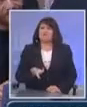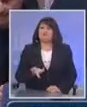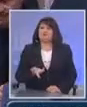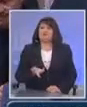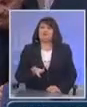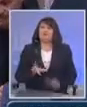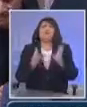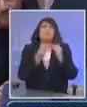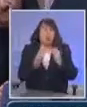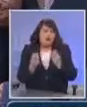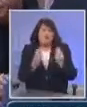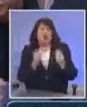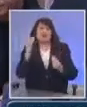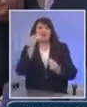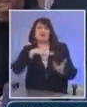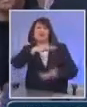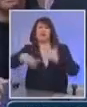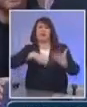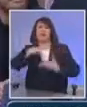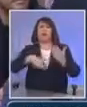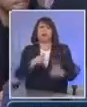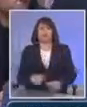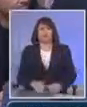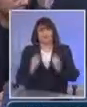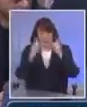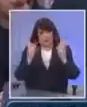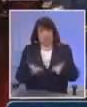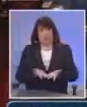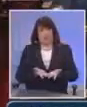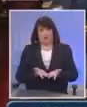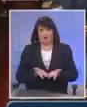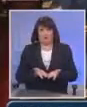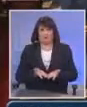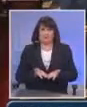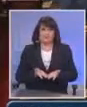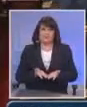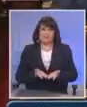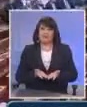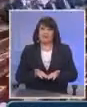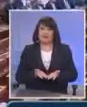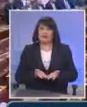μια πολυπολιτισμική χωάνη. Και επιτέλους, αυτή